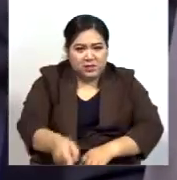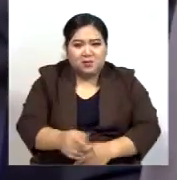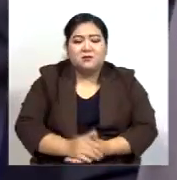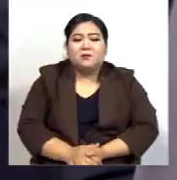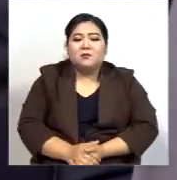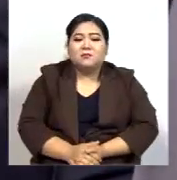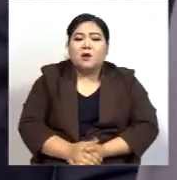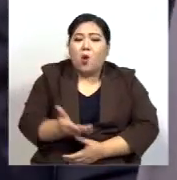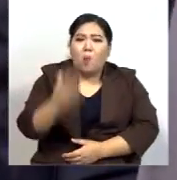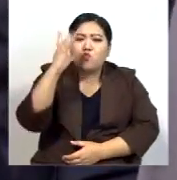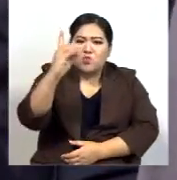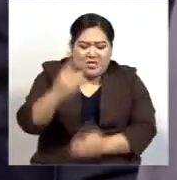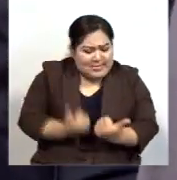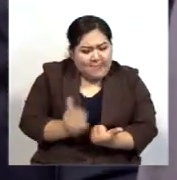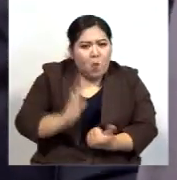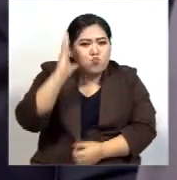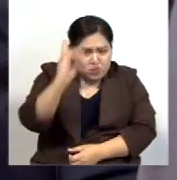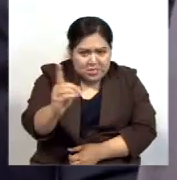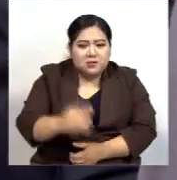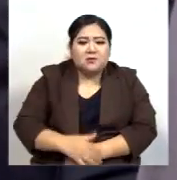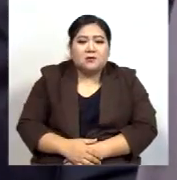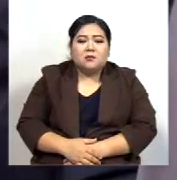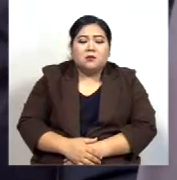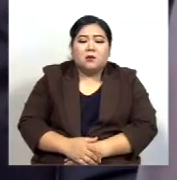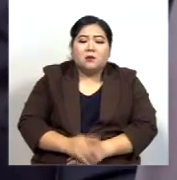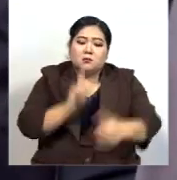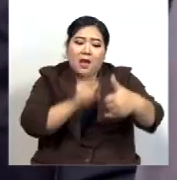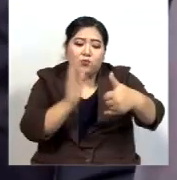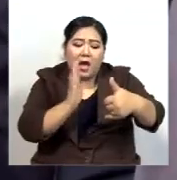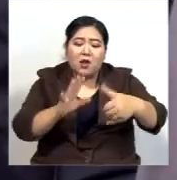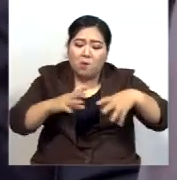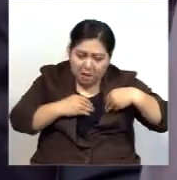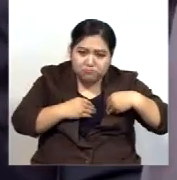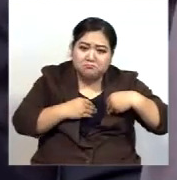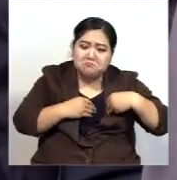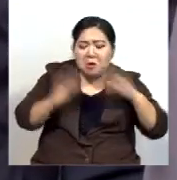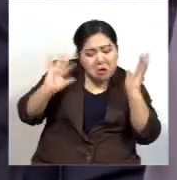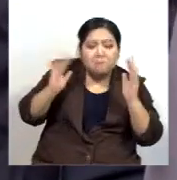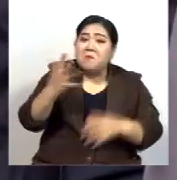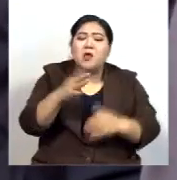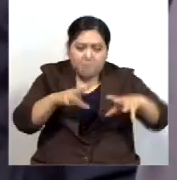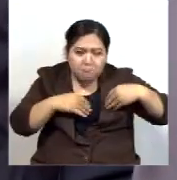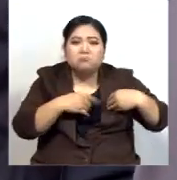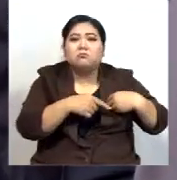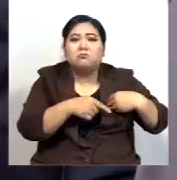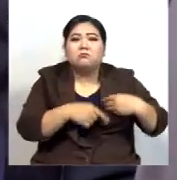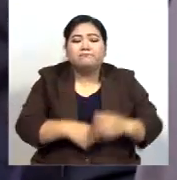ก็ขอพรุ่งนี้ดีกว่านะครับเบื้องต้นก็ไม่ได้ให้การปฏิเสธนะครับ วันผมดีกว่าครับท่านครับ